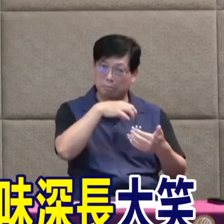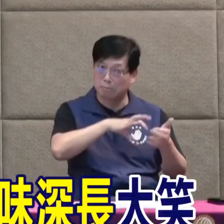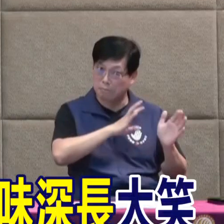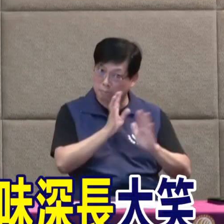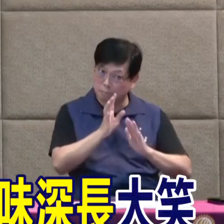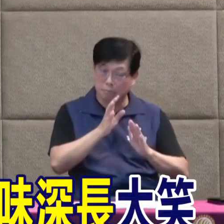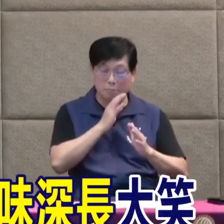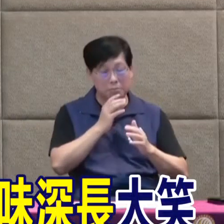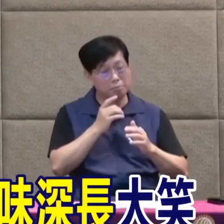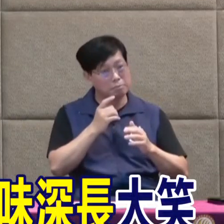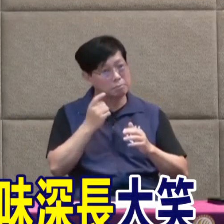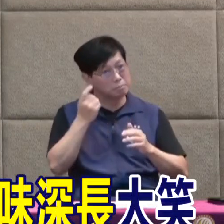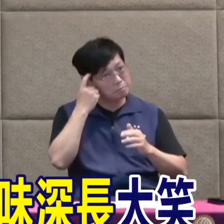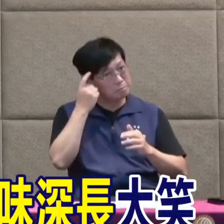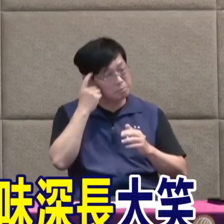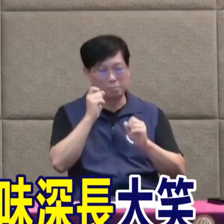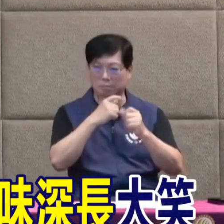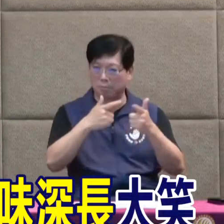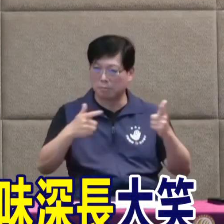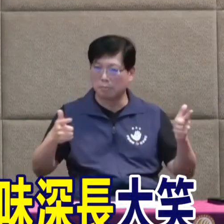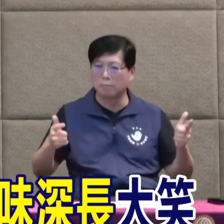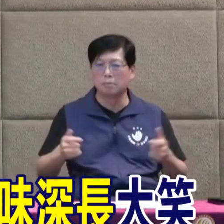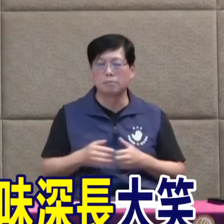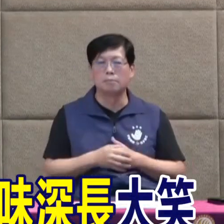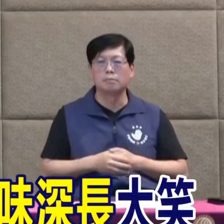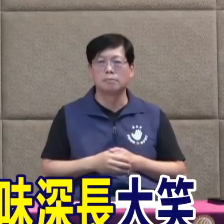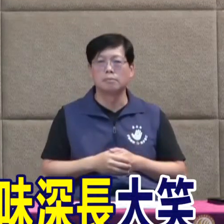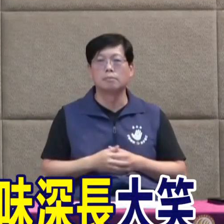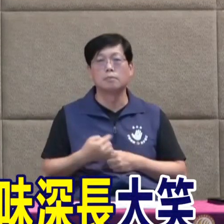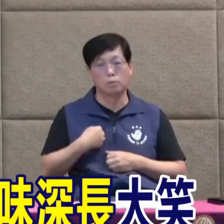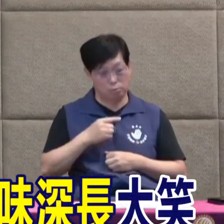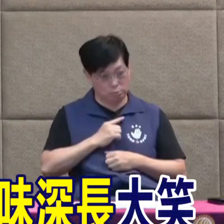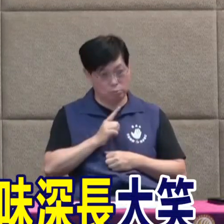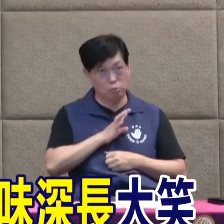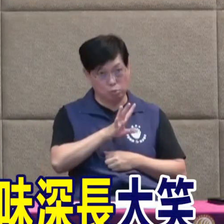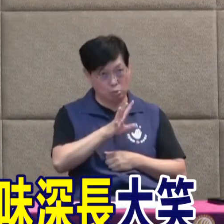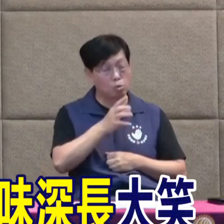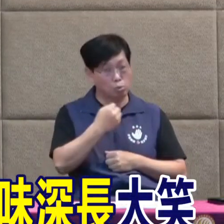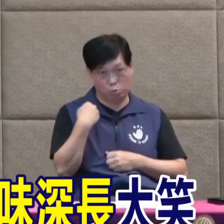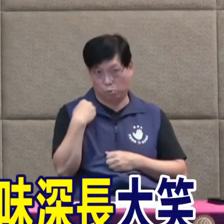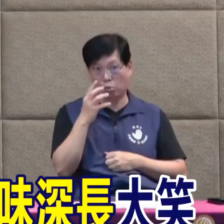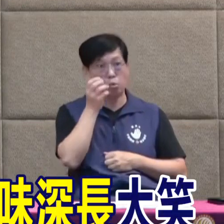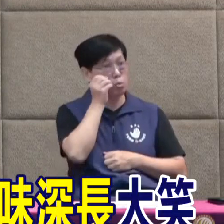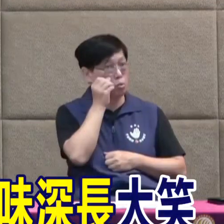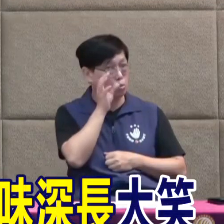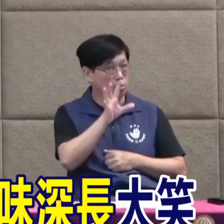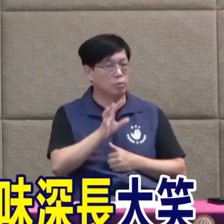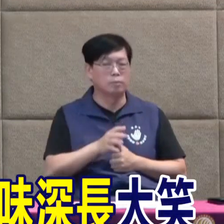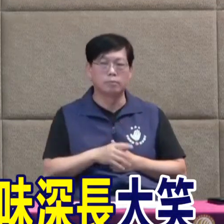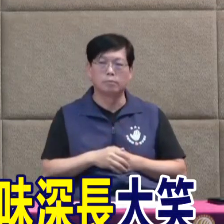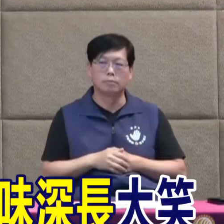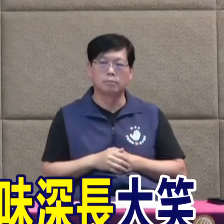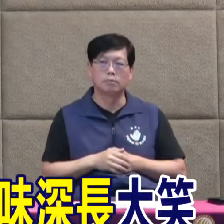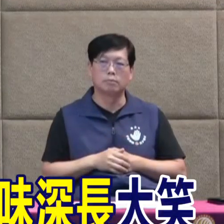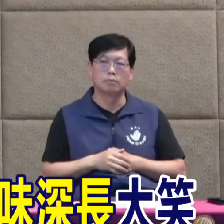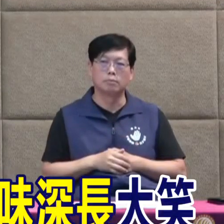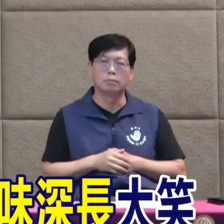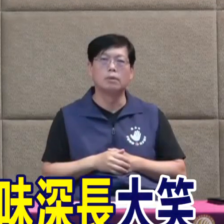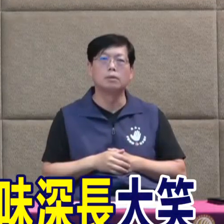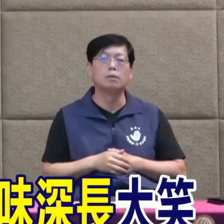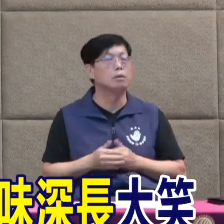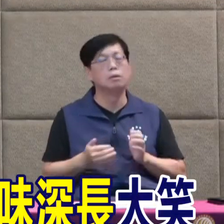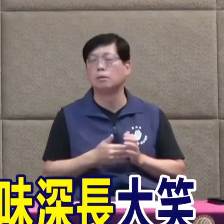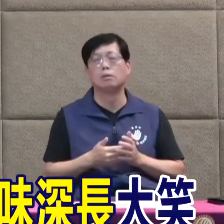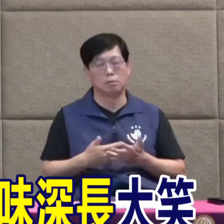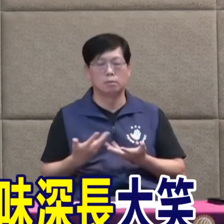送内容的品味，每一个人有不同的评价嘛。啊，我是有，我昨天就有看了哦，那样。